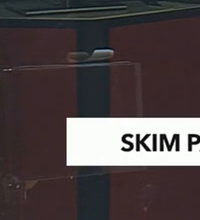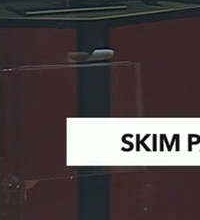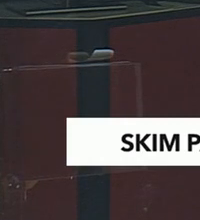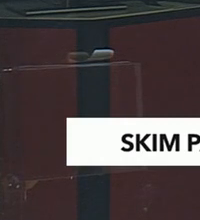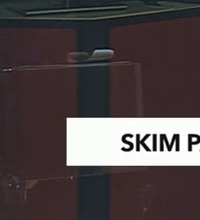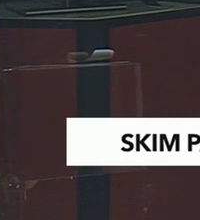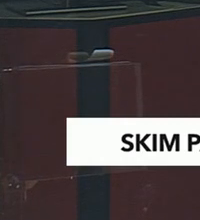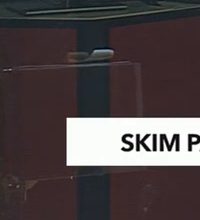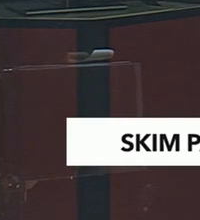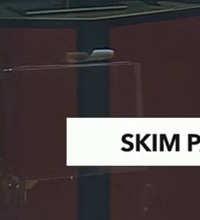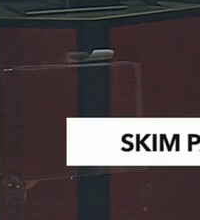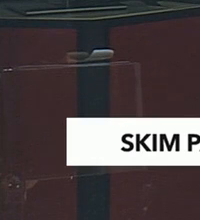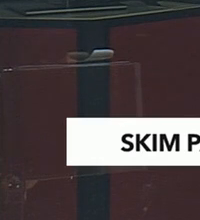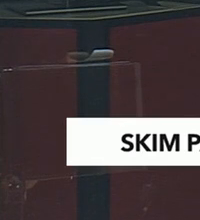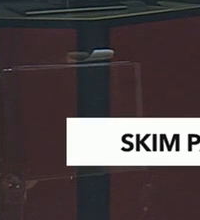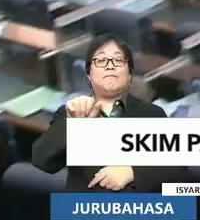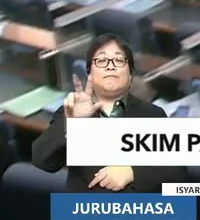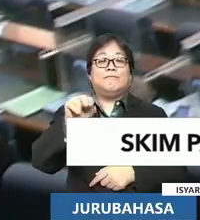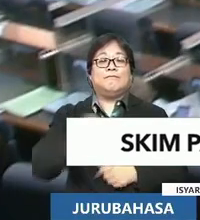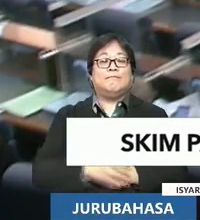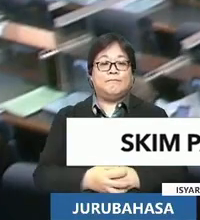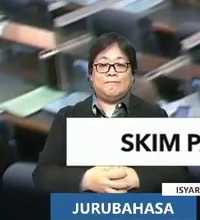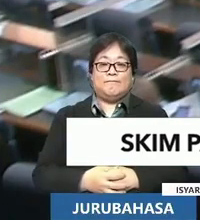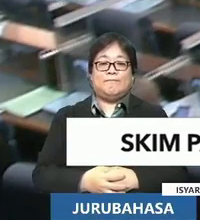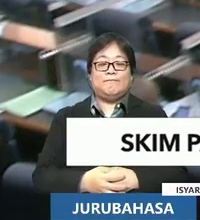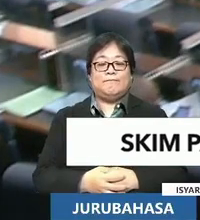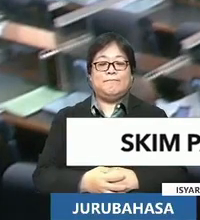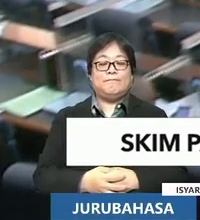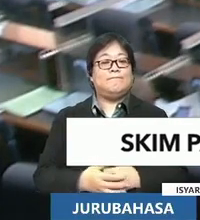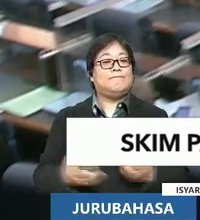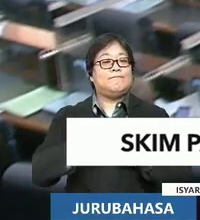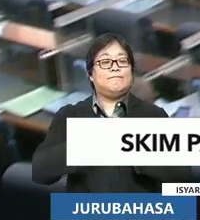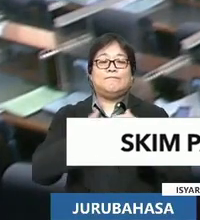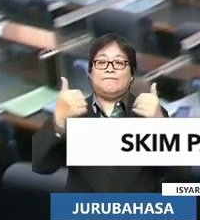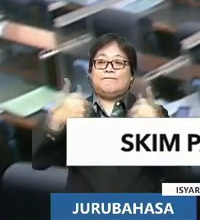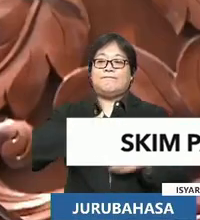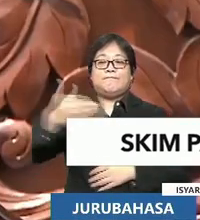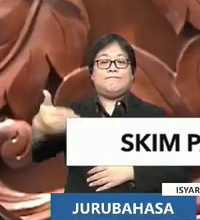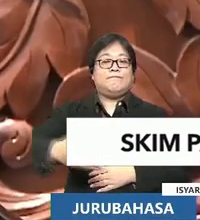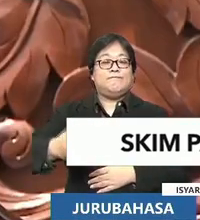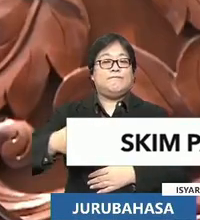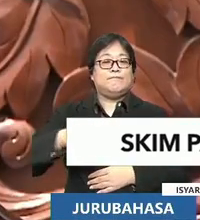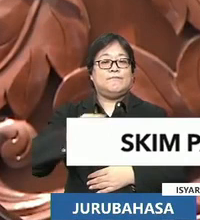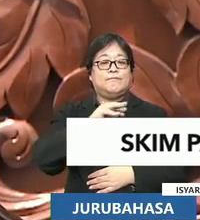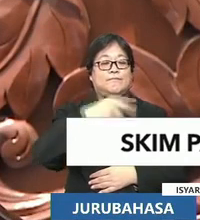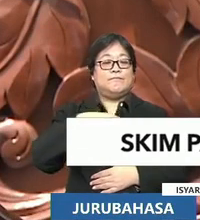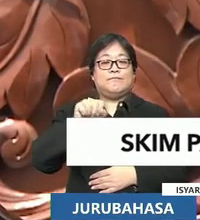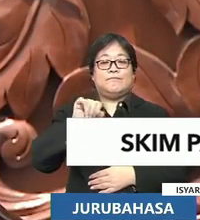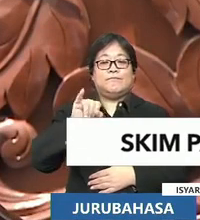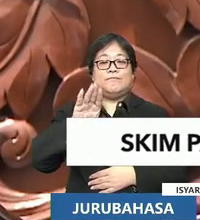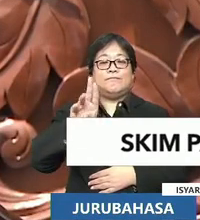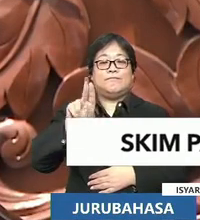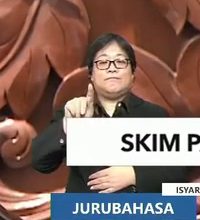dan charge yang boleh dikenakan Hai Jo petugas Afrika dipakaikan timbalan Menteri Keuangan kedua